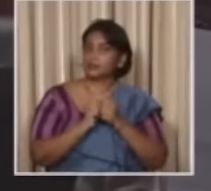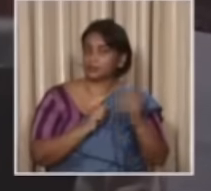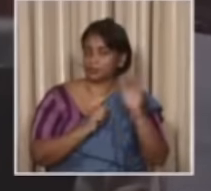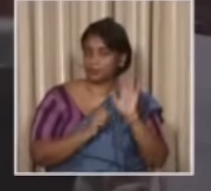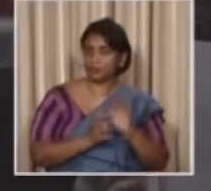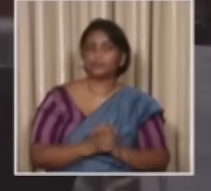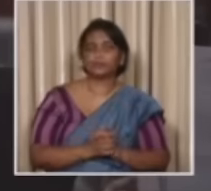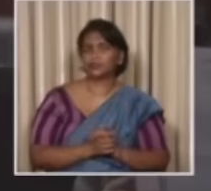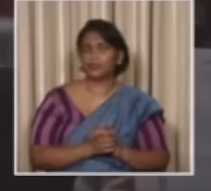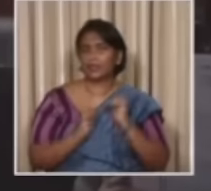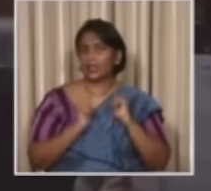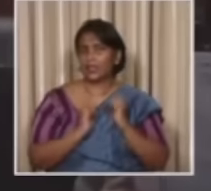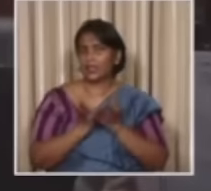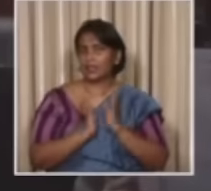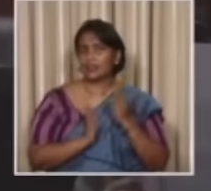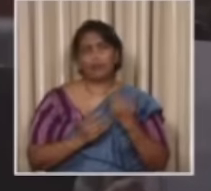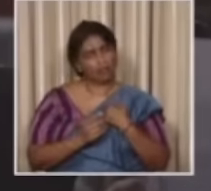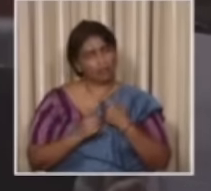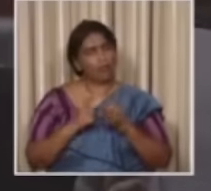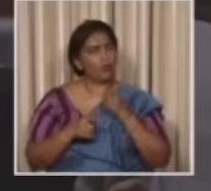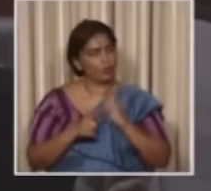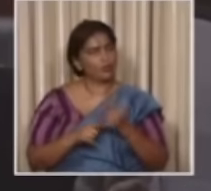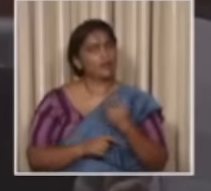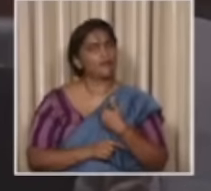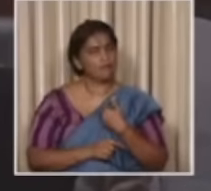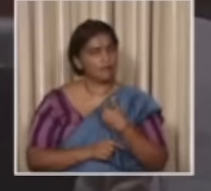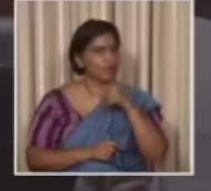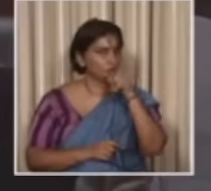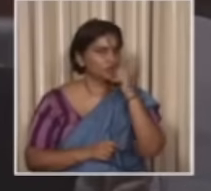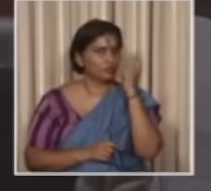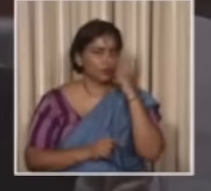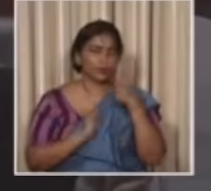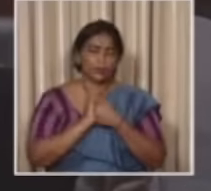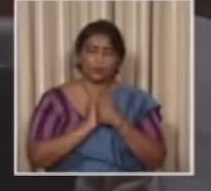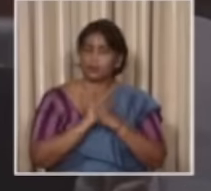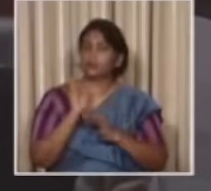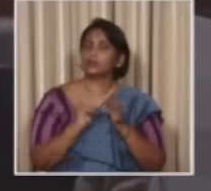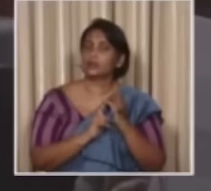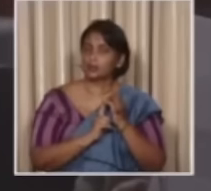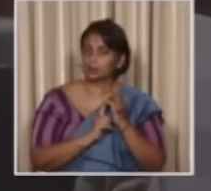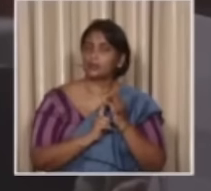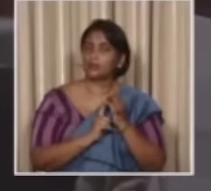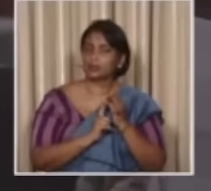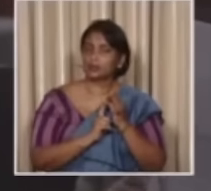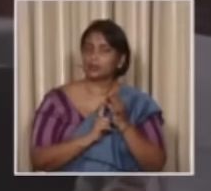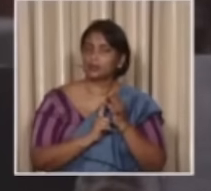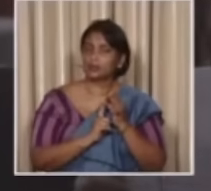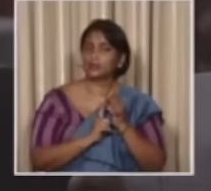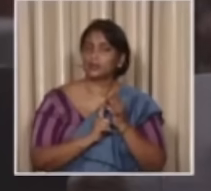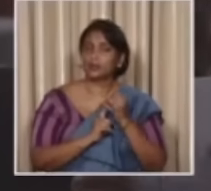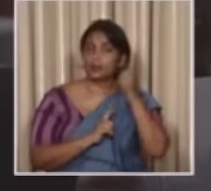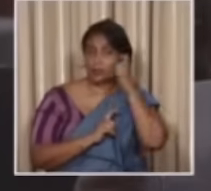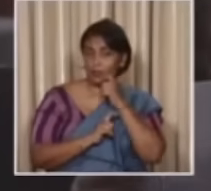නිසා. ඇයි ඉන්දියාව අපේ උදාහරණ තියෙනවා. බුදුමන්ට මතක ඇති ගරු මූලාසනාරූඪ මන්ත්‍රීතුමනි